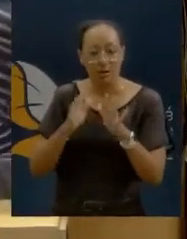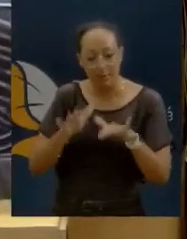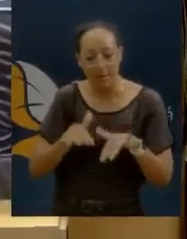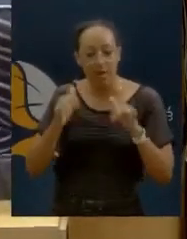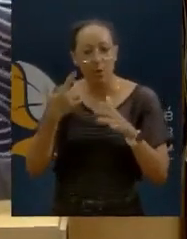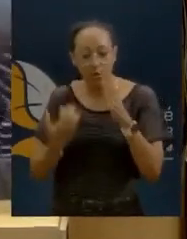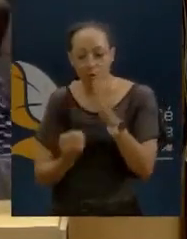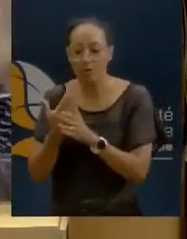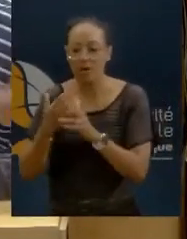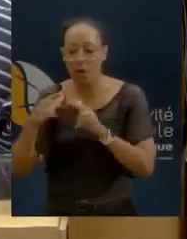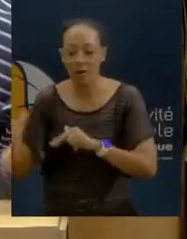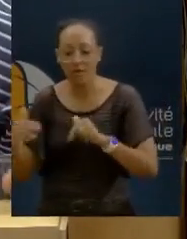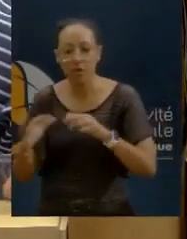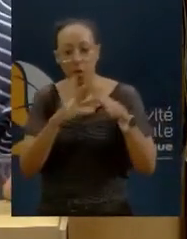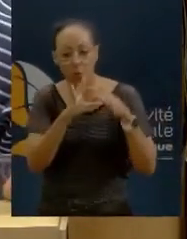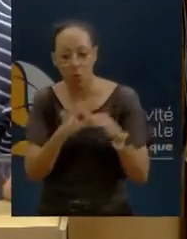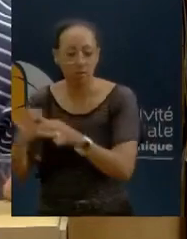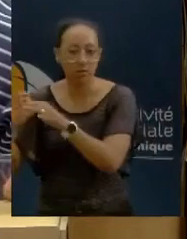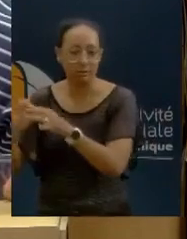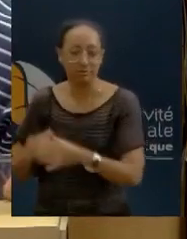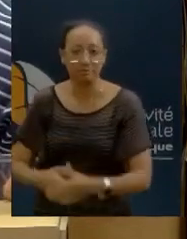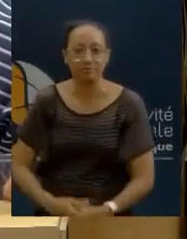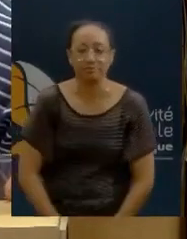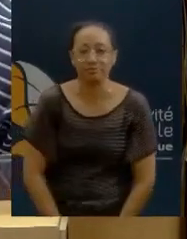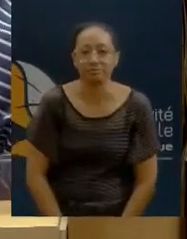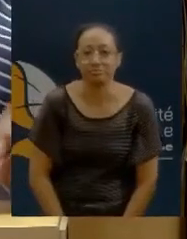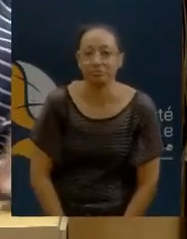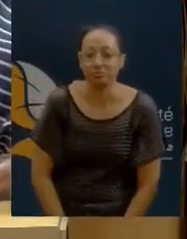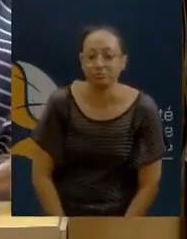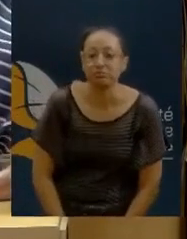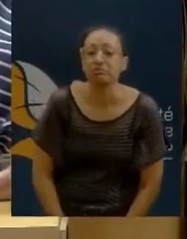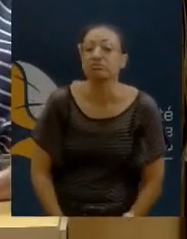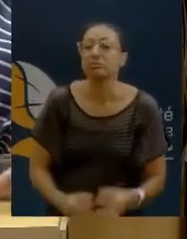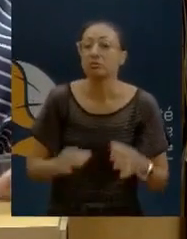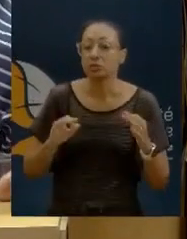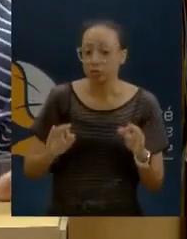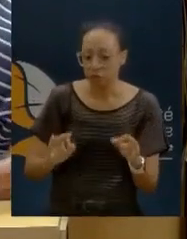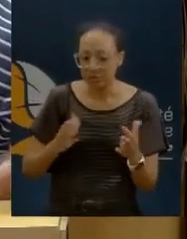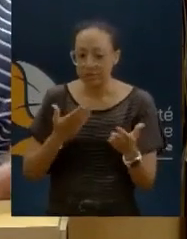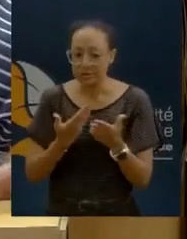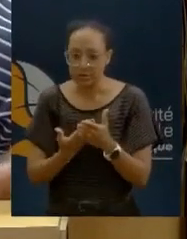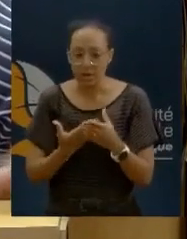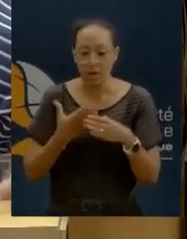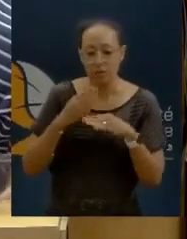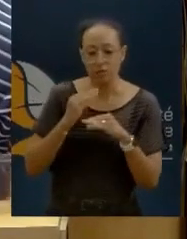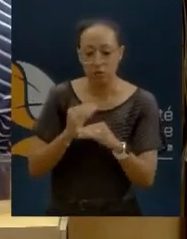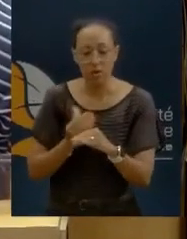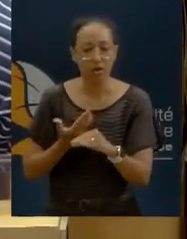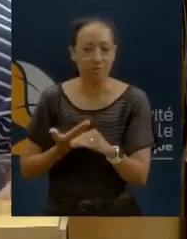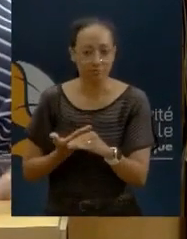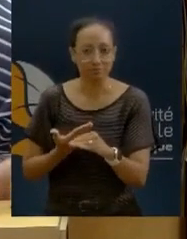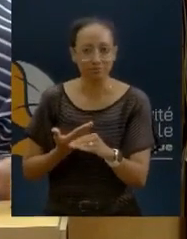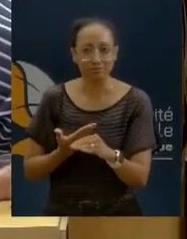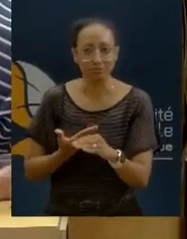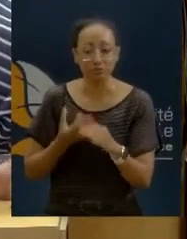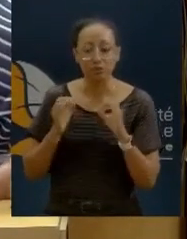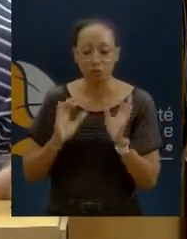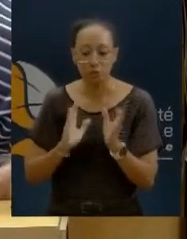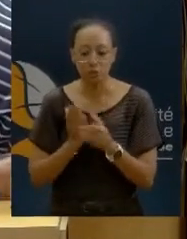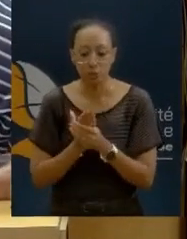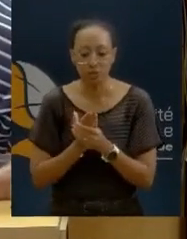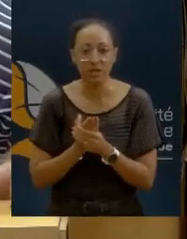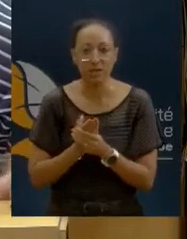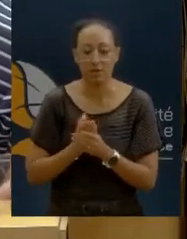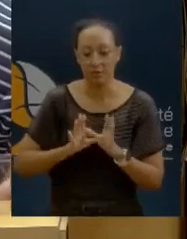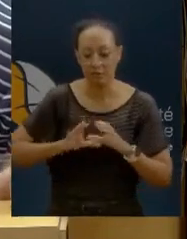assure la soudure avec la précédente. Et c'est ça qui est de la pratique, lorsque les dossiers formation